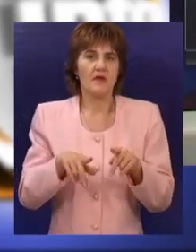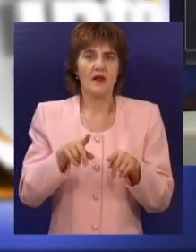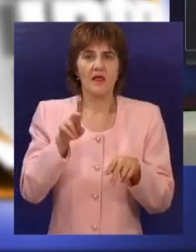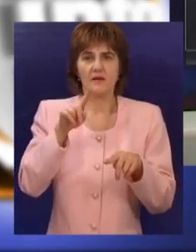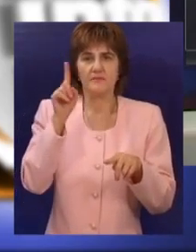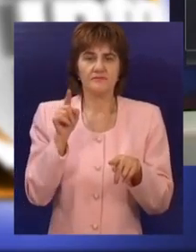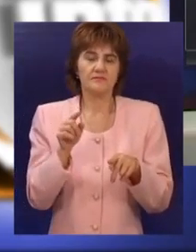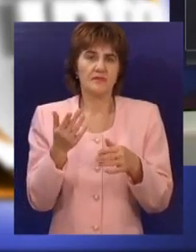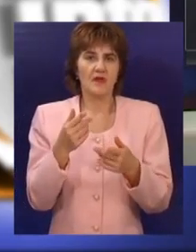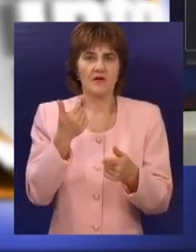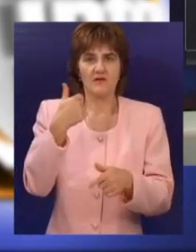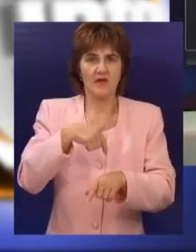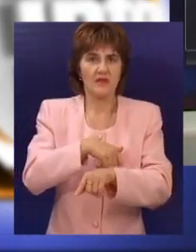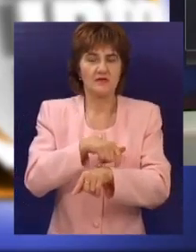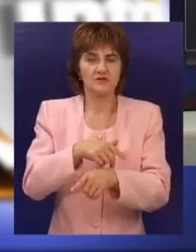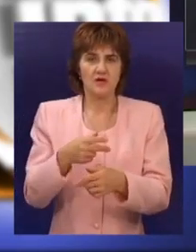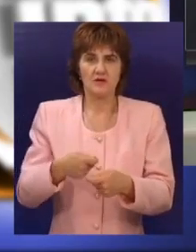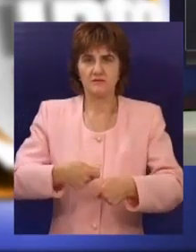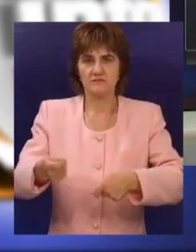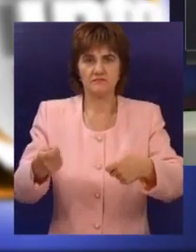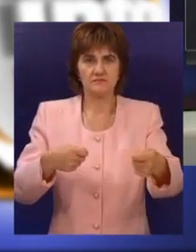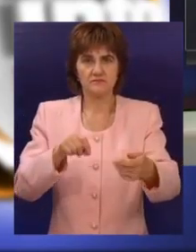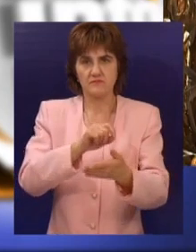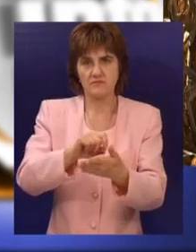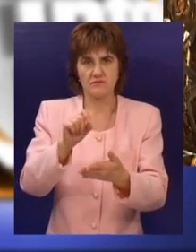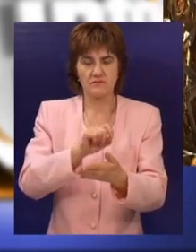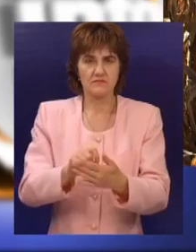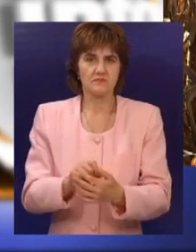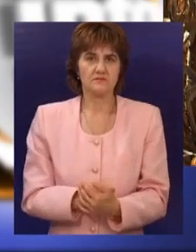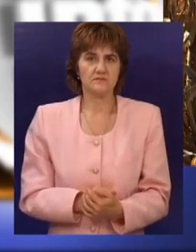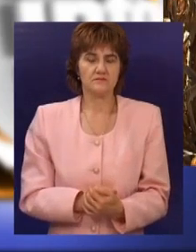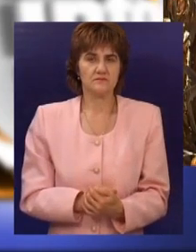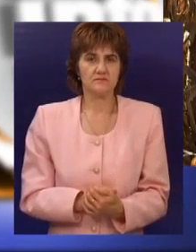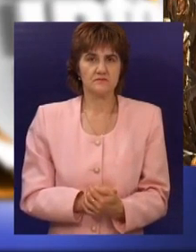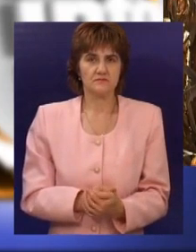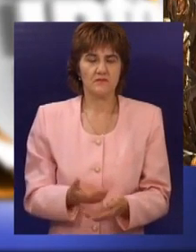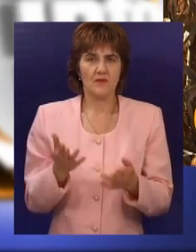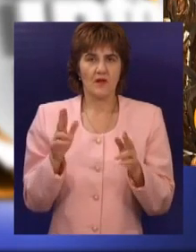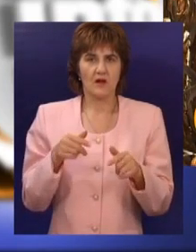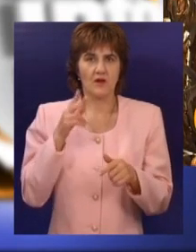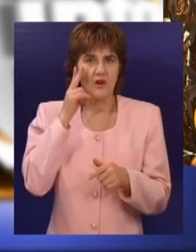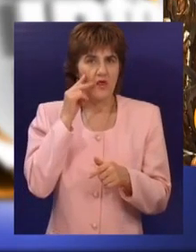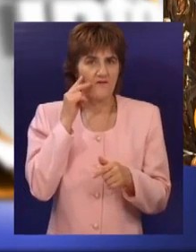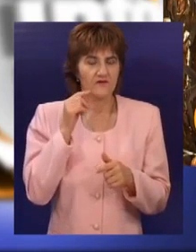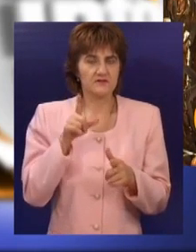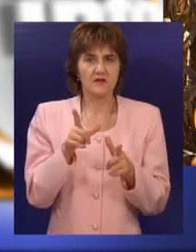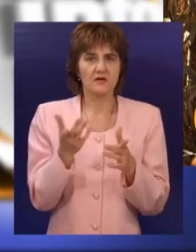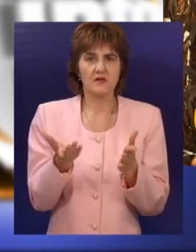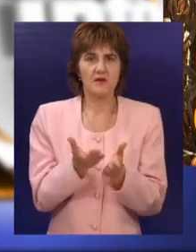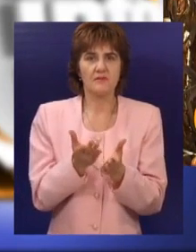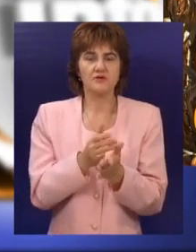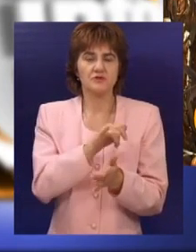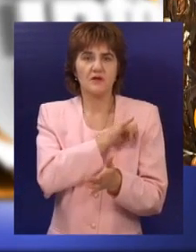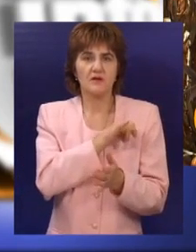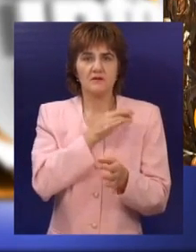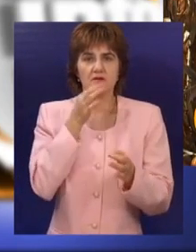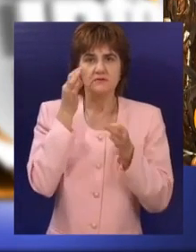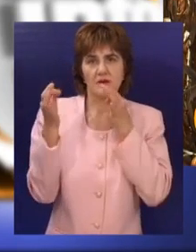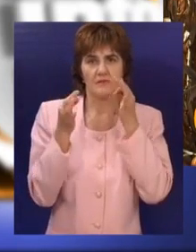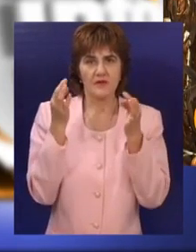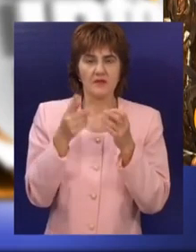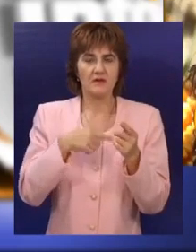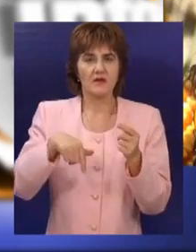neki već za sat i po popunili tražene količine. Na produktnoj berzi u Novom Sadu kažu da vlada veliko